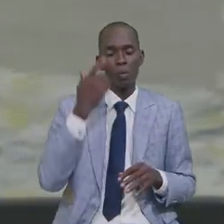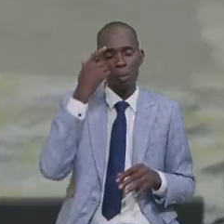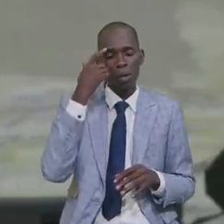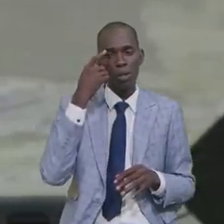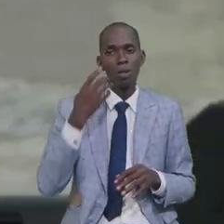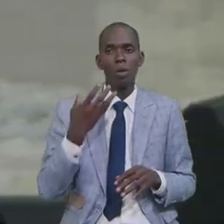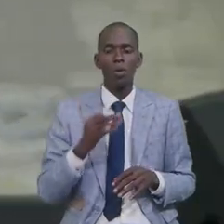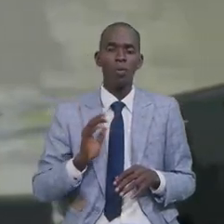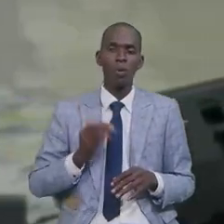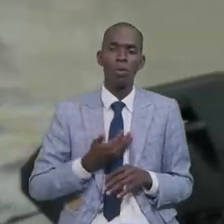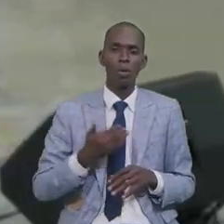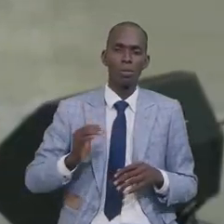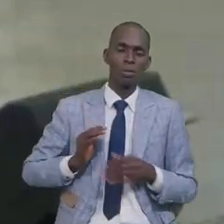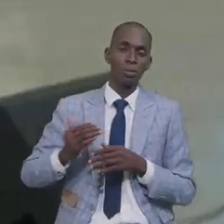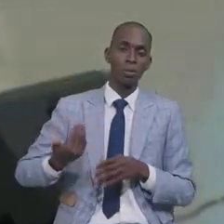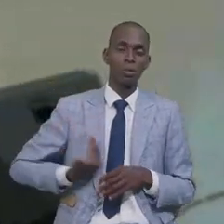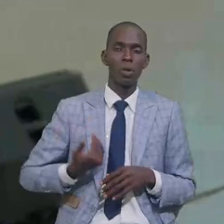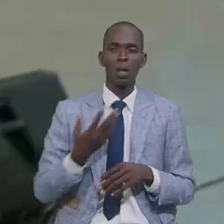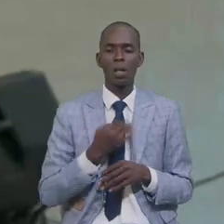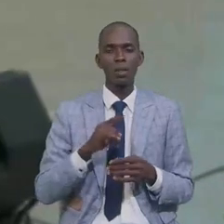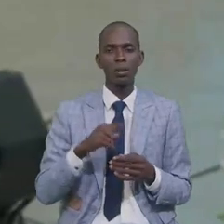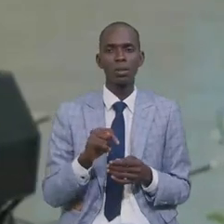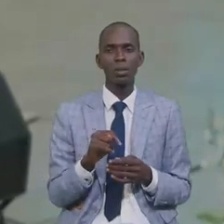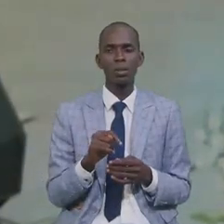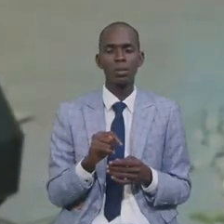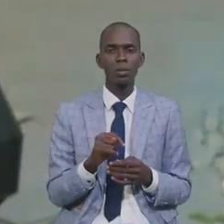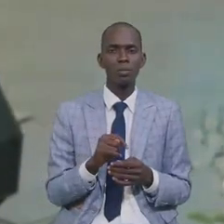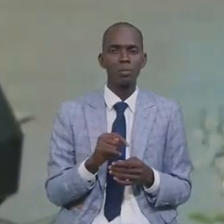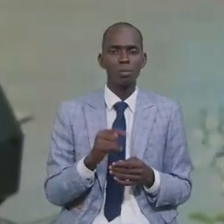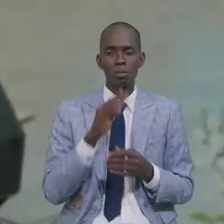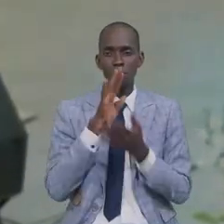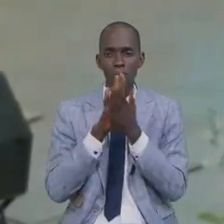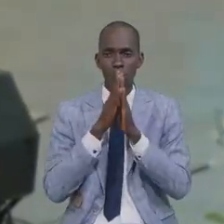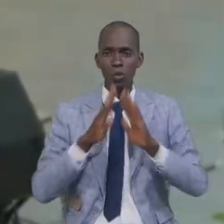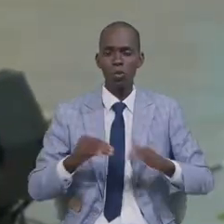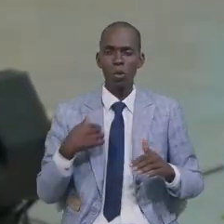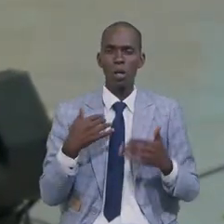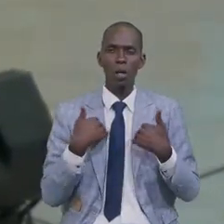l'état de notre âme, et ce que nous avons envers les gens,